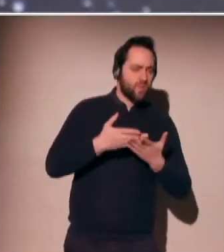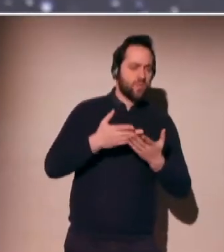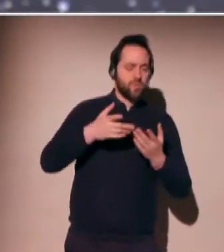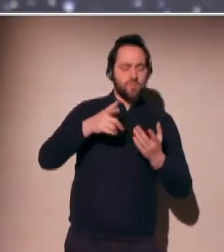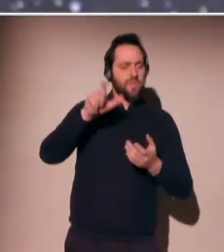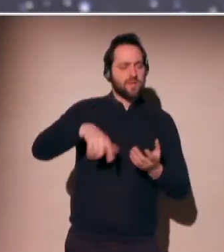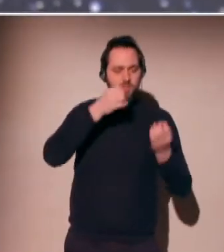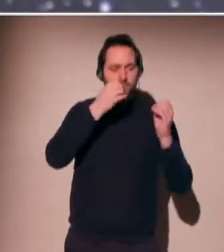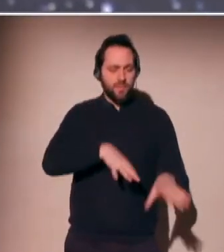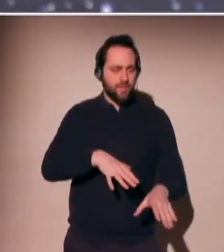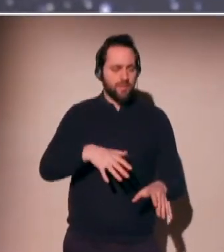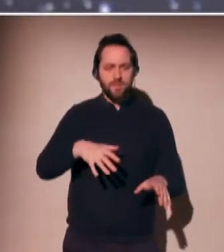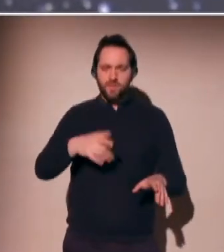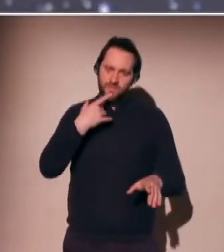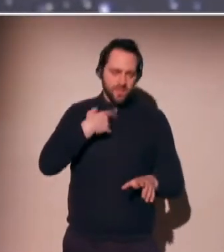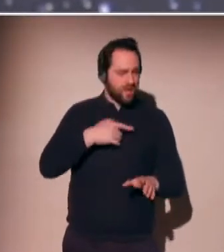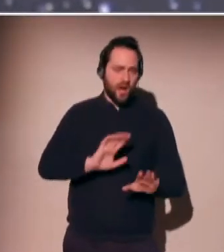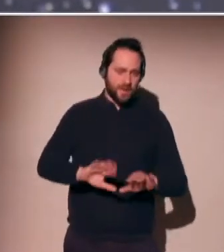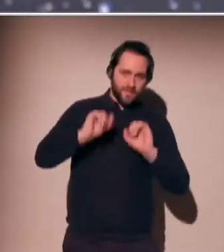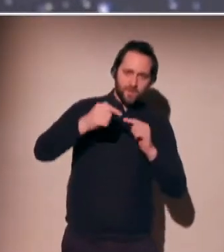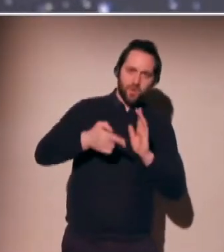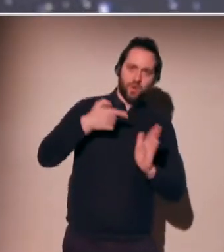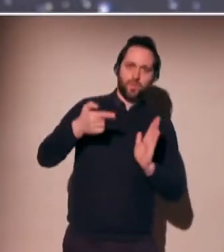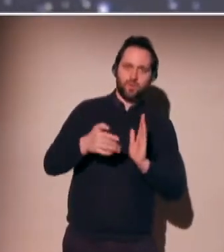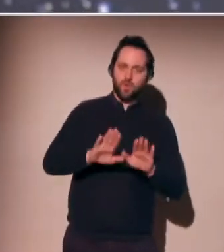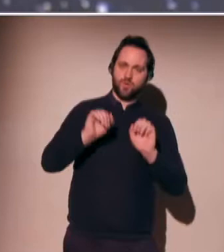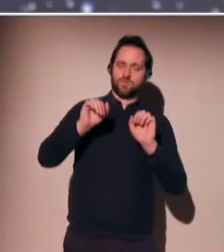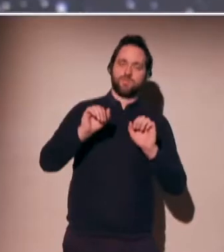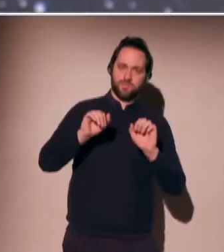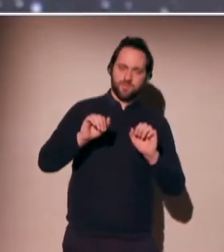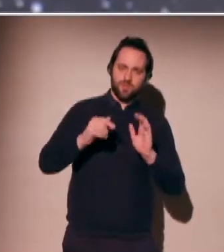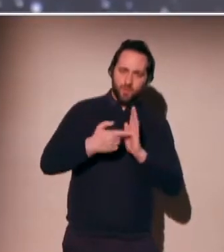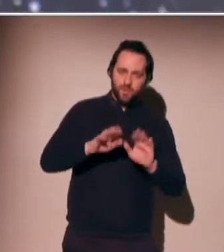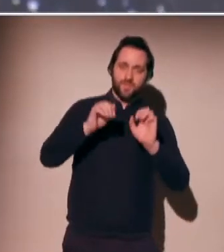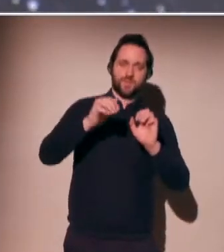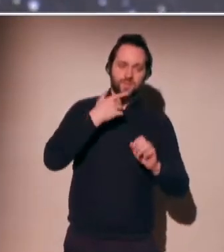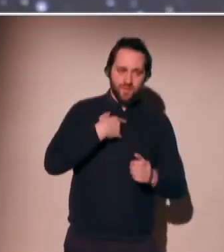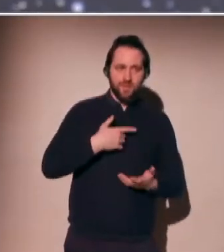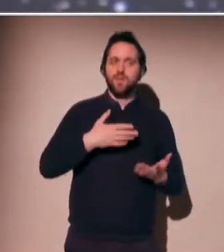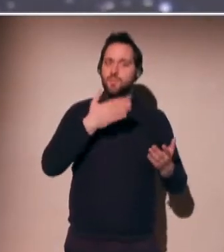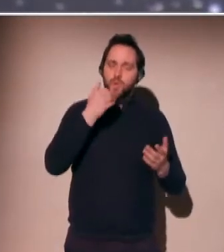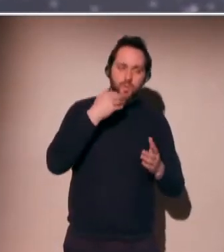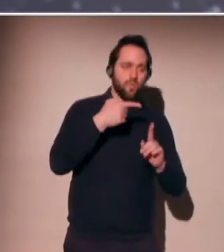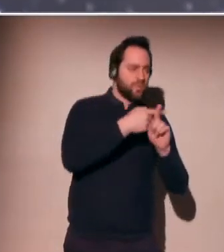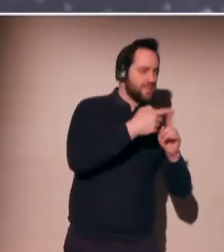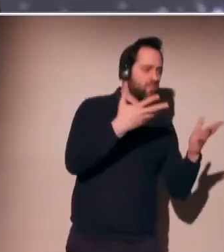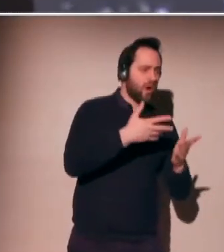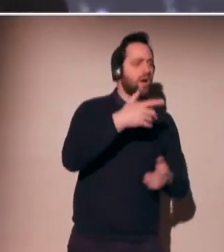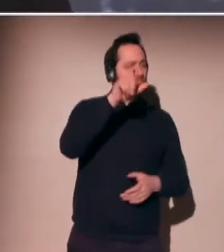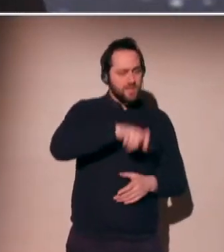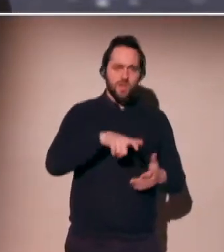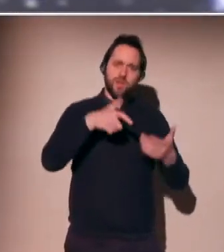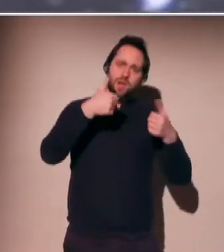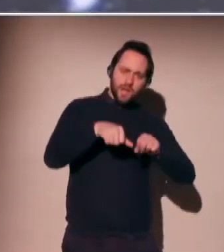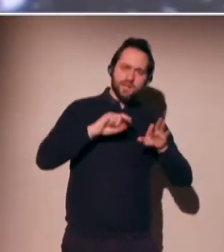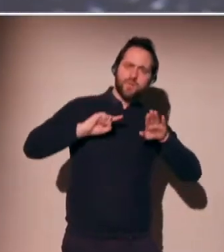été promus, qui ont eu une augmentation de salaire, qui sont restés longtemps au sein de l'entreprise, parce que c'est comme ça qu'on fait les choses. Donc, il y a un biais